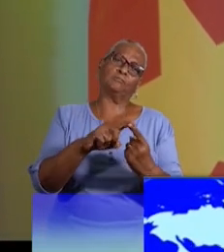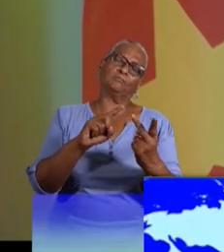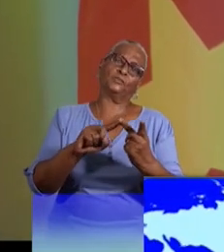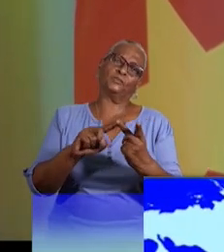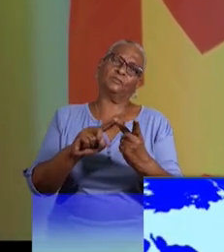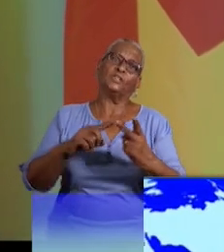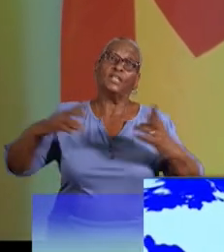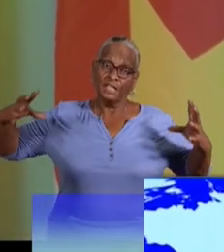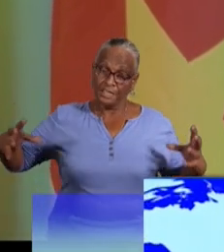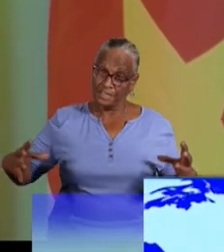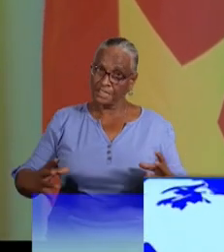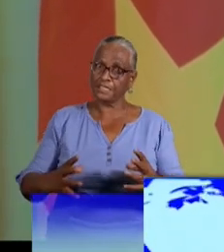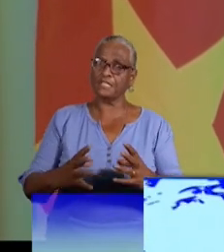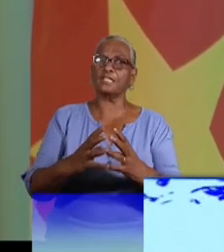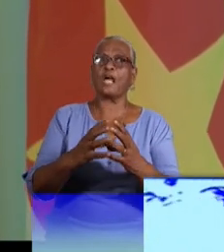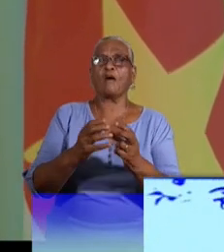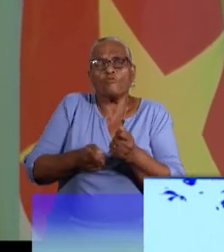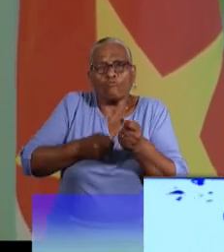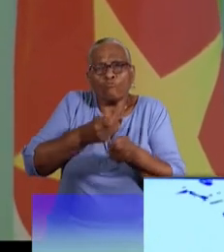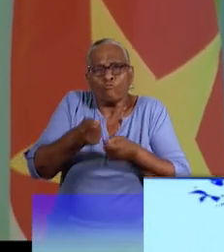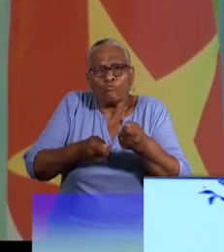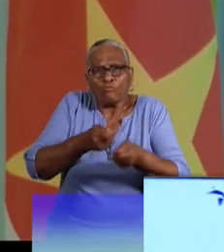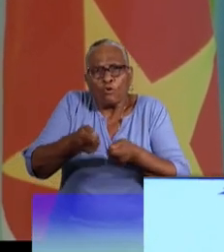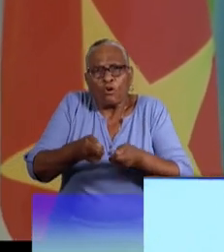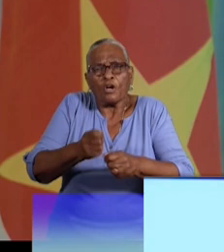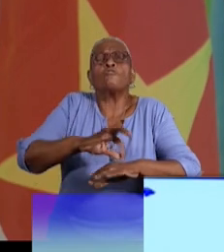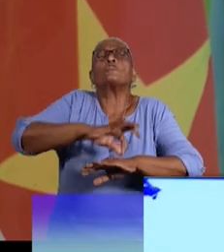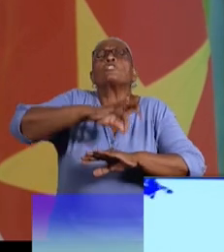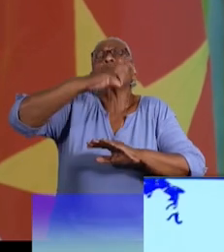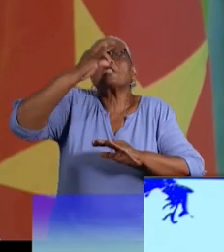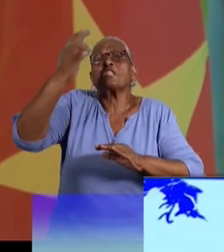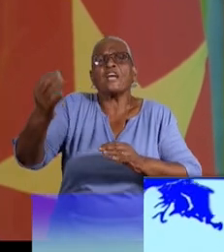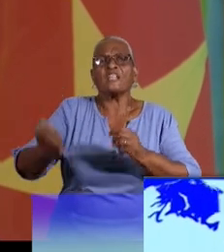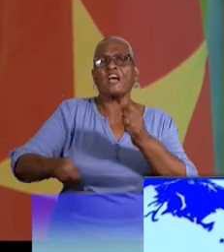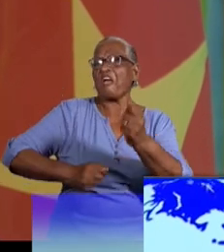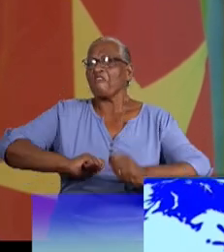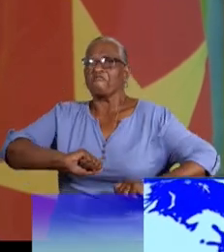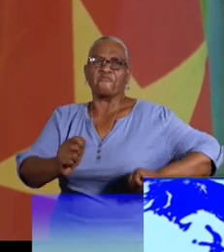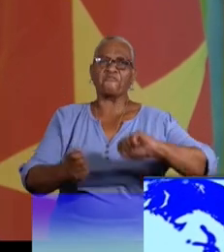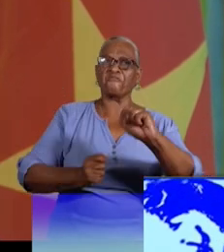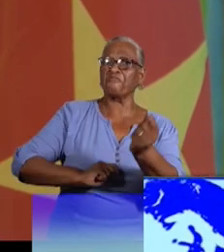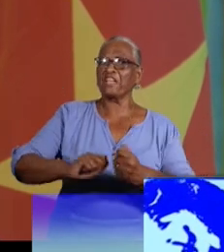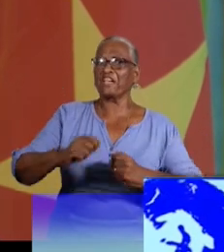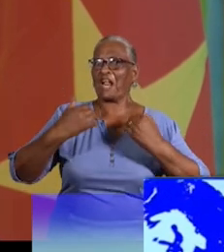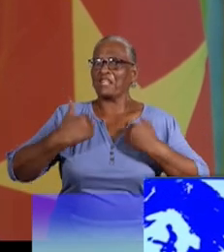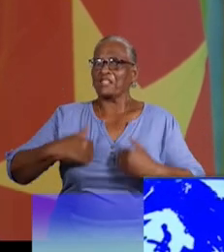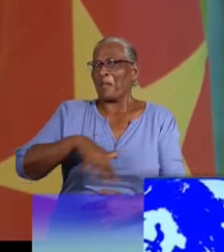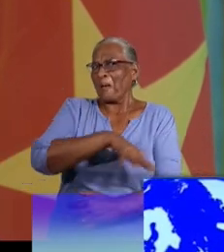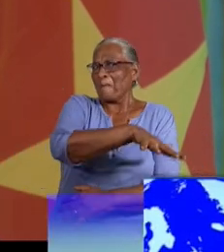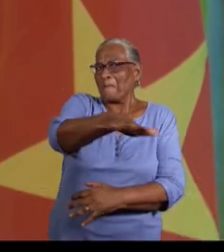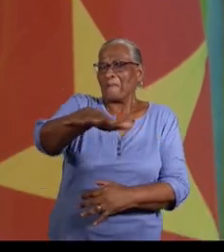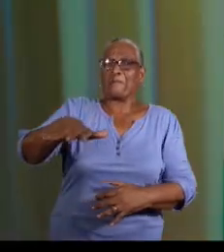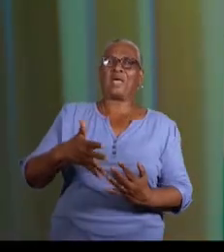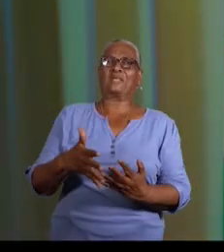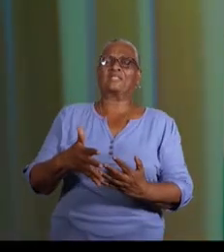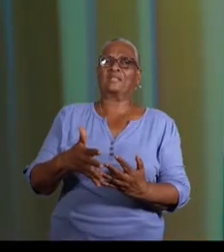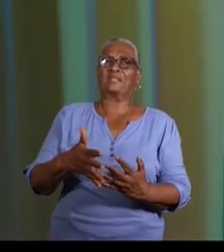twee aspecten, zodat we gezamenlijk kunnen zorgen voor een gezonde en veerkrachtige